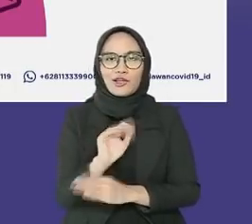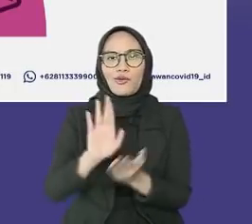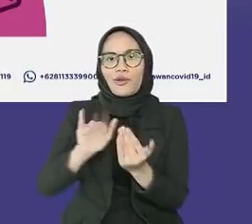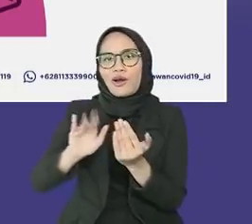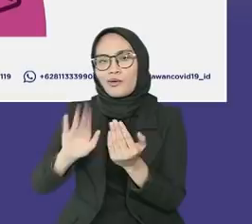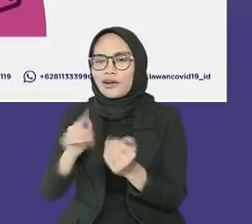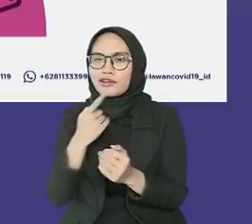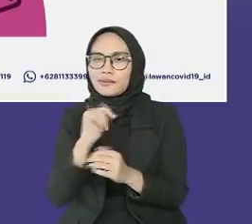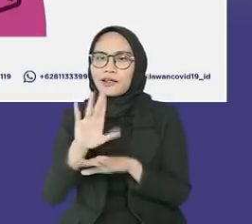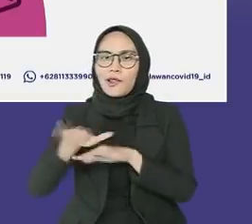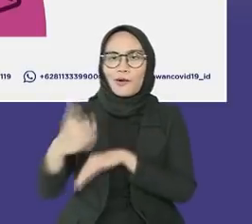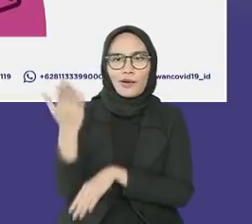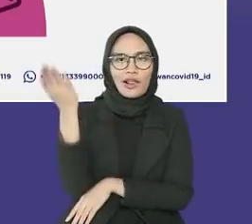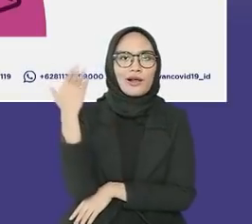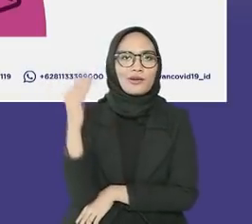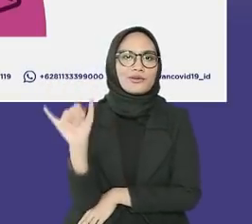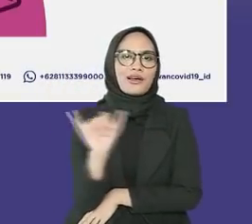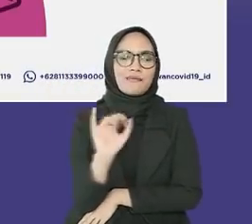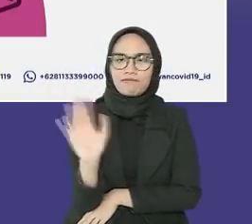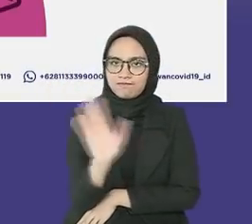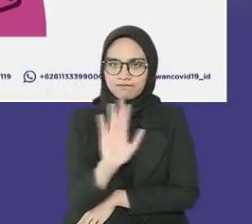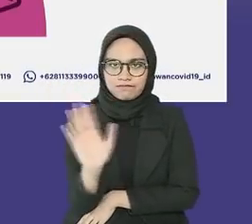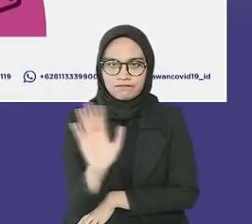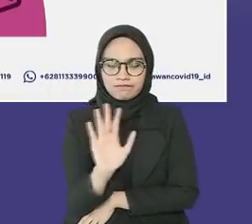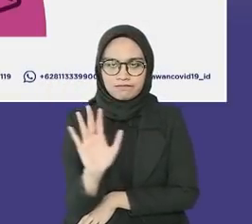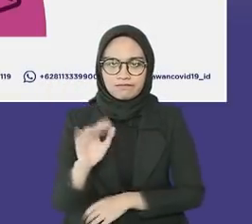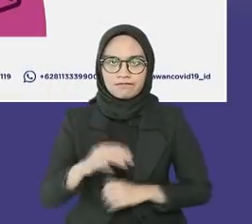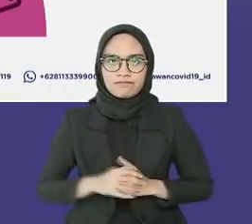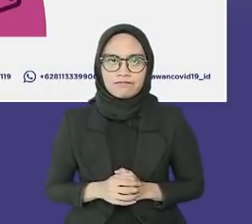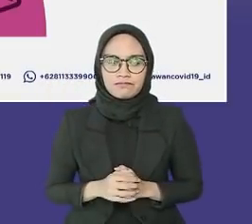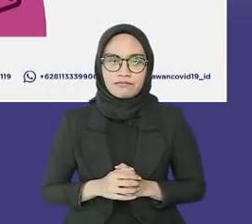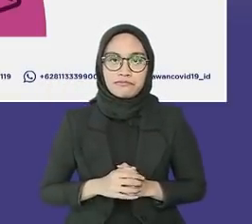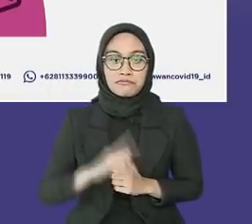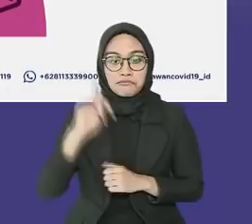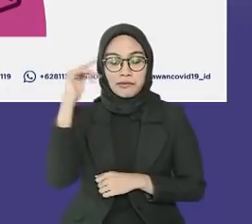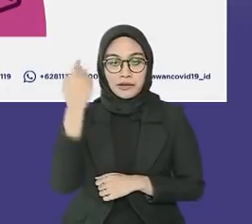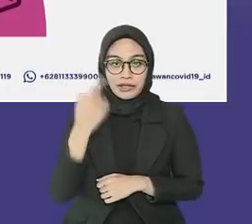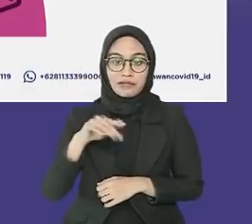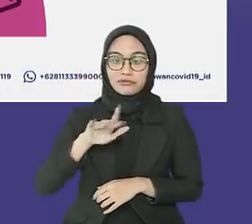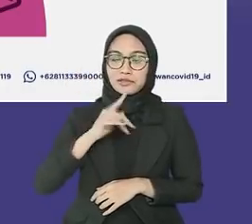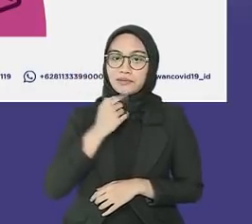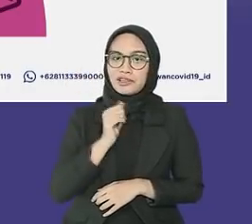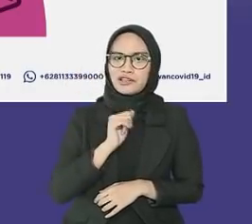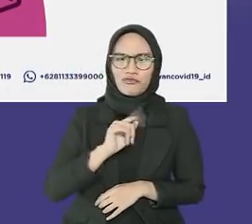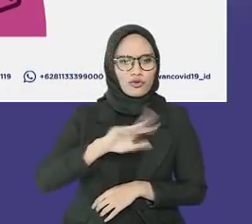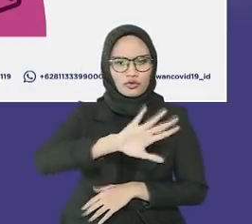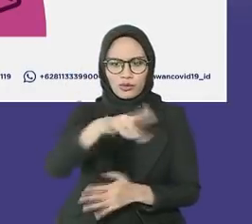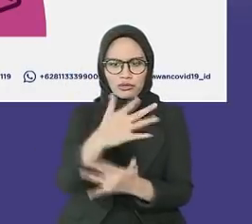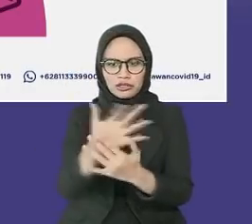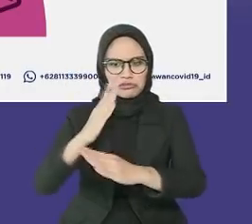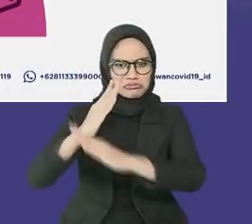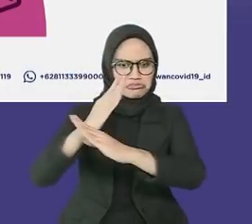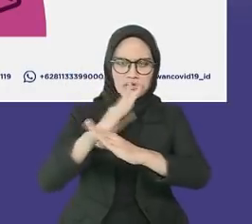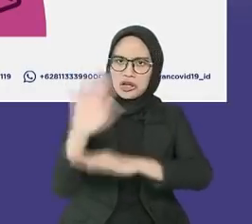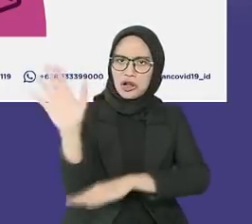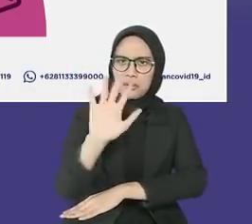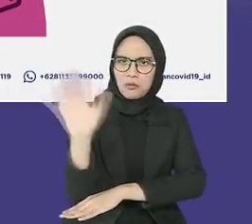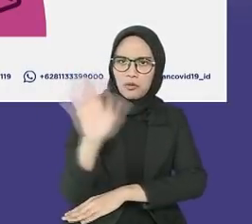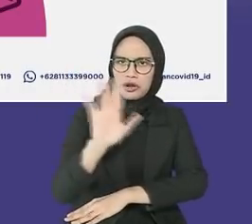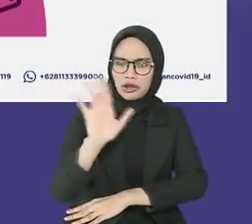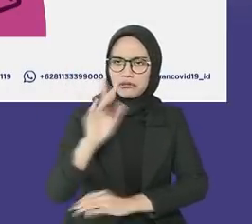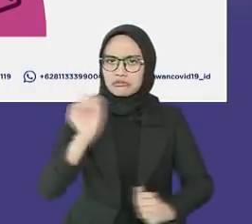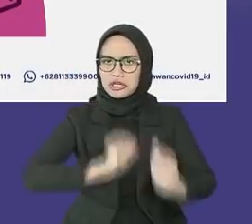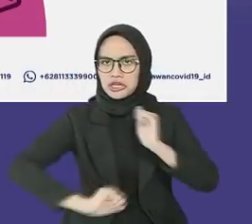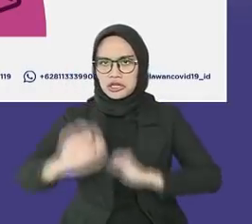lagi. Perlu ditekankan bahwa pemerintah tidak melarang masyarakat menjalankan kegiatannya. Namun